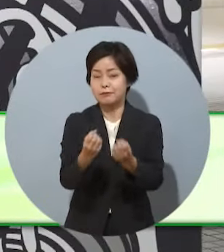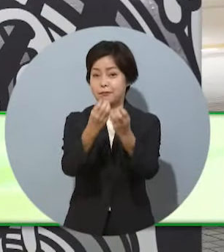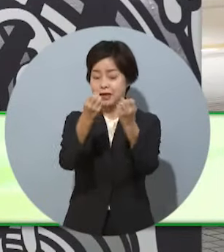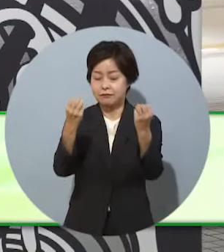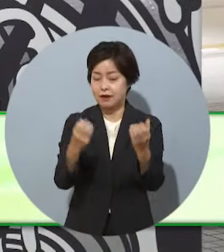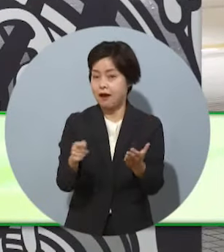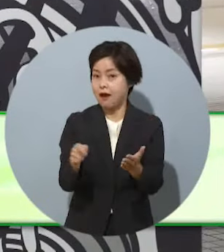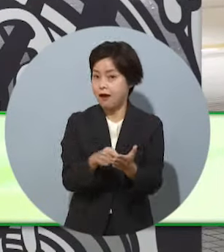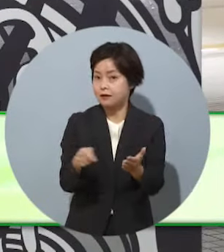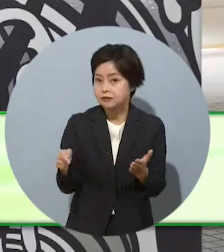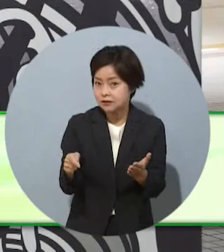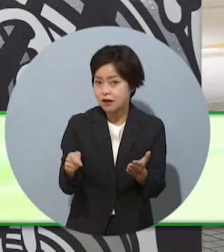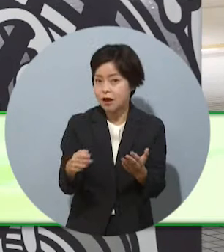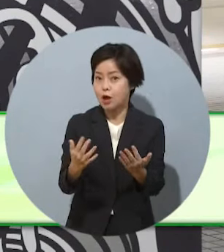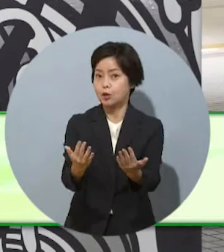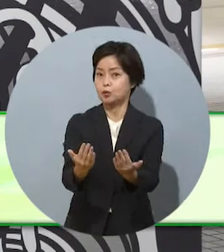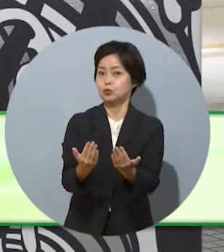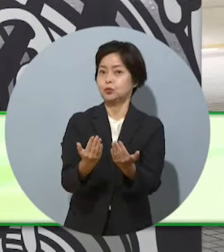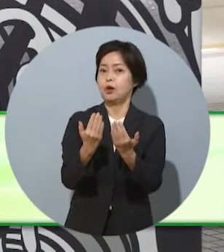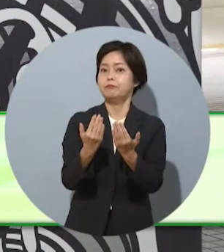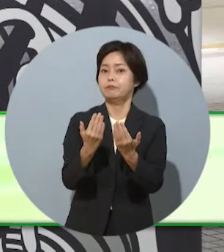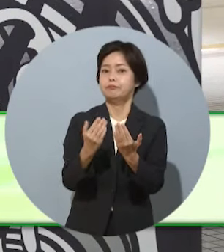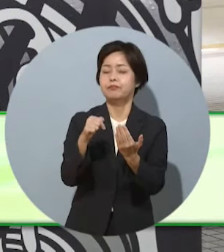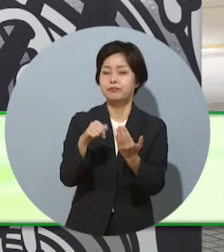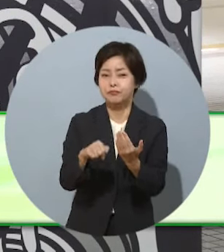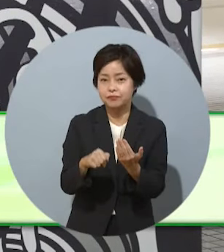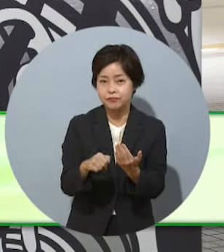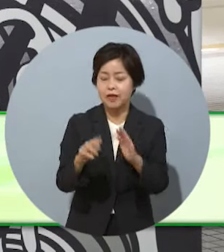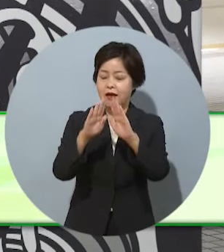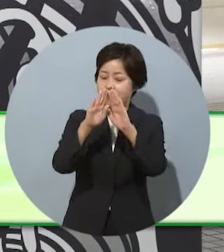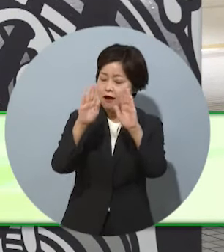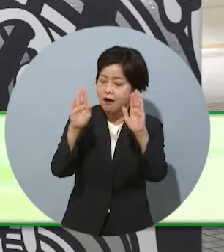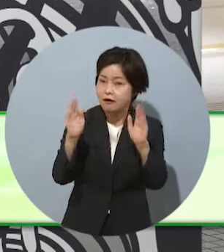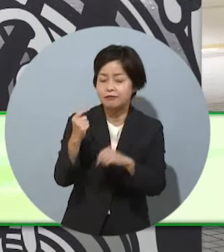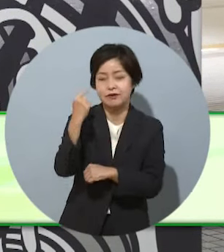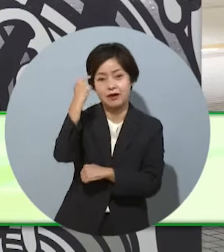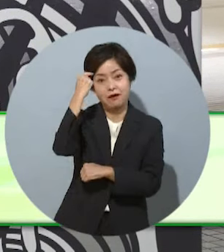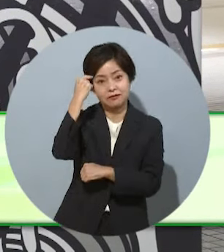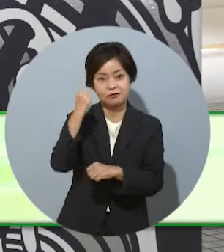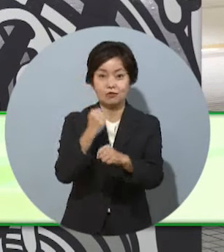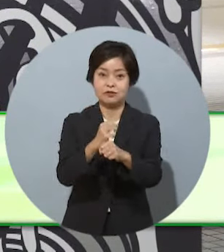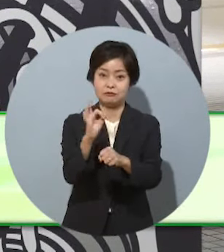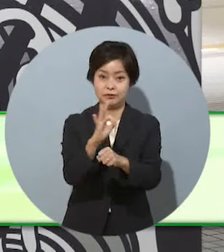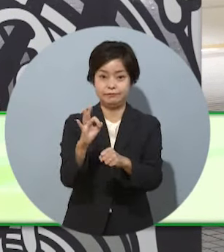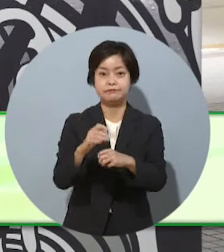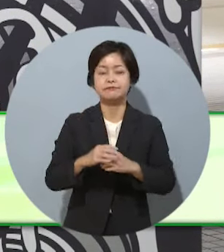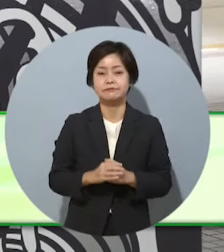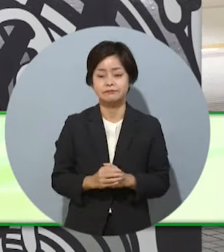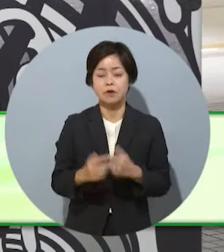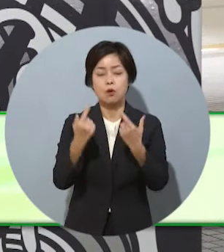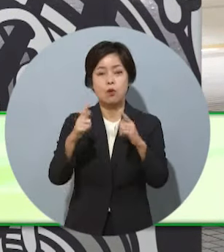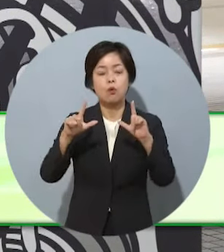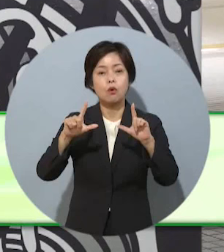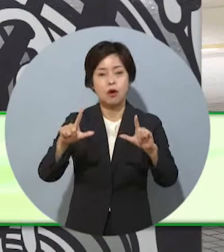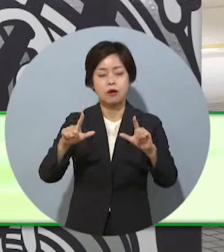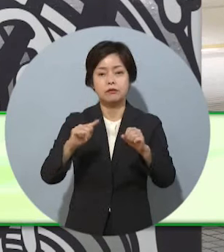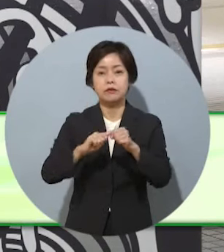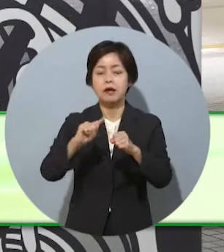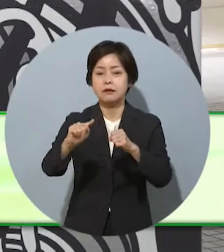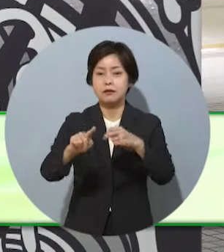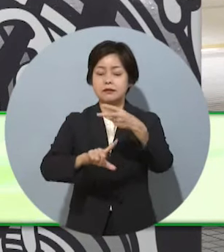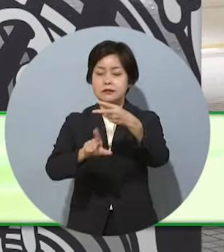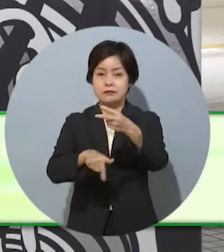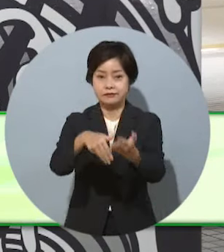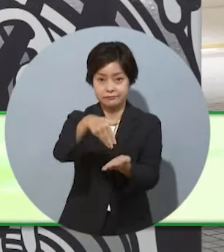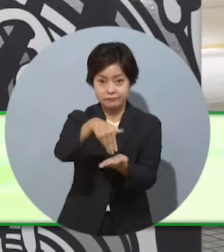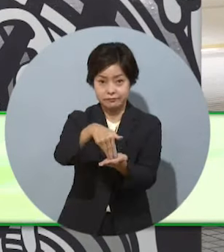射、空間の立体感と明るさを生み出しています。公開期間は来年